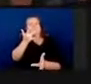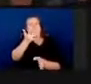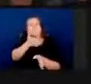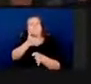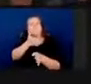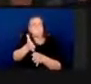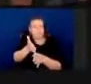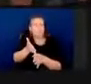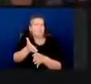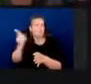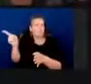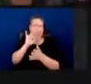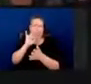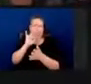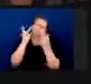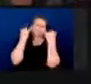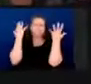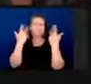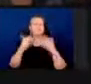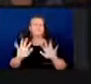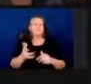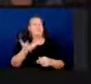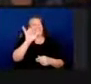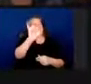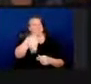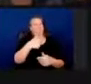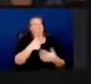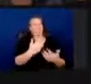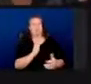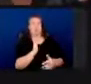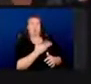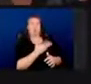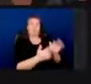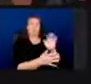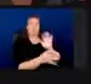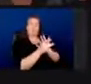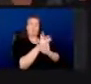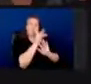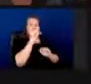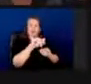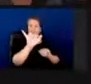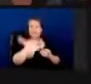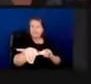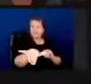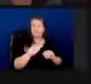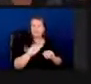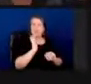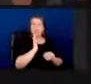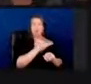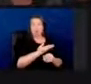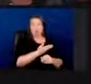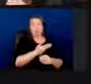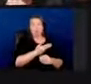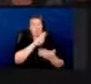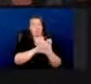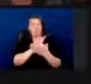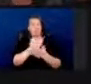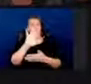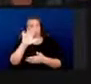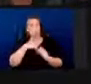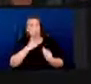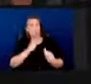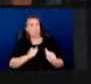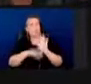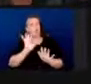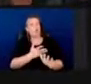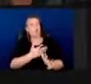ambacho wanafanya. Kwa hivyo haya ndio mambo tunapaswa kuzingatia kuhakikisha kwamba magnet zetu,